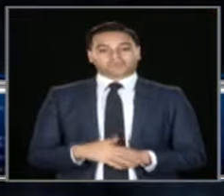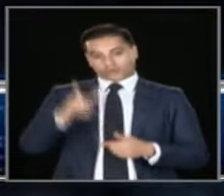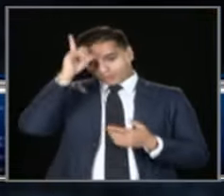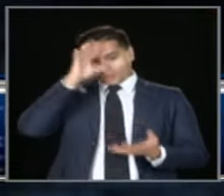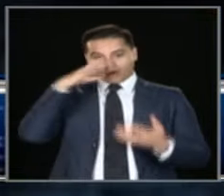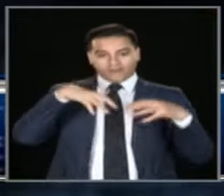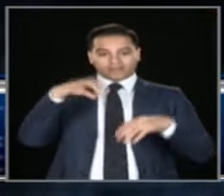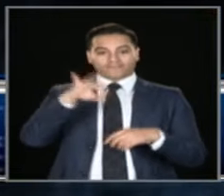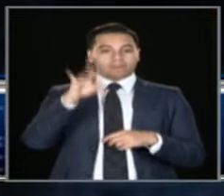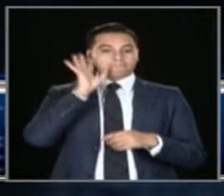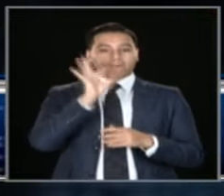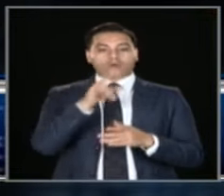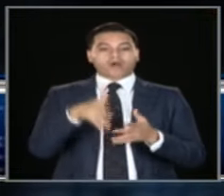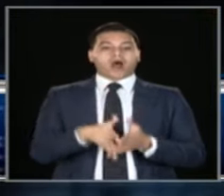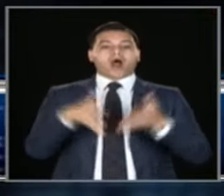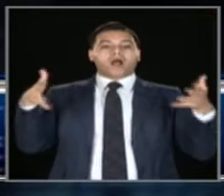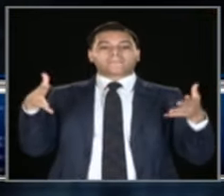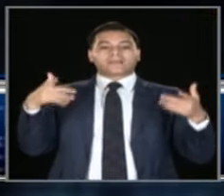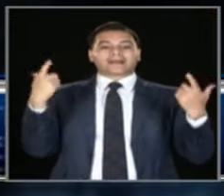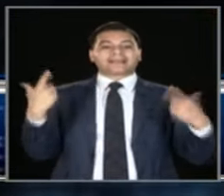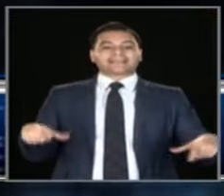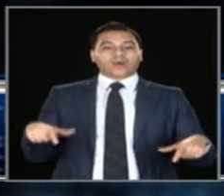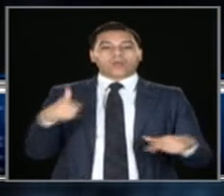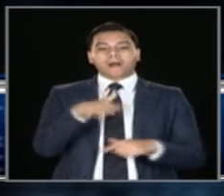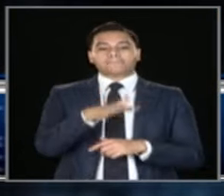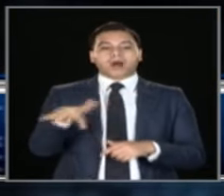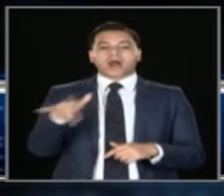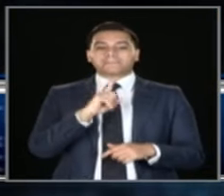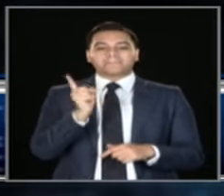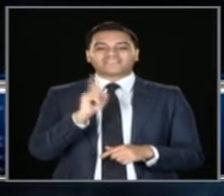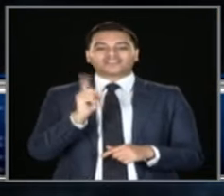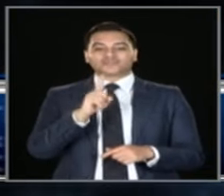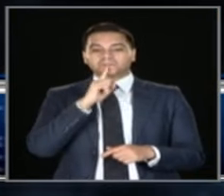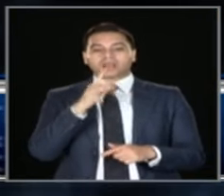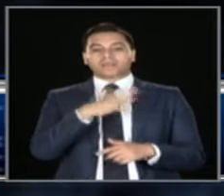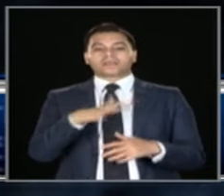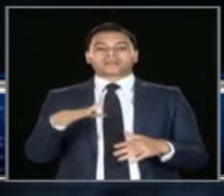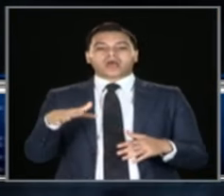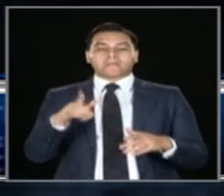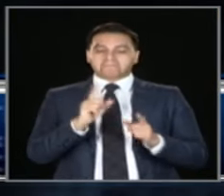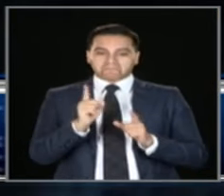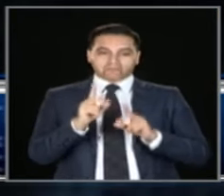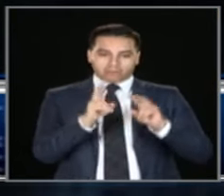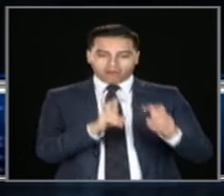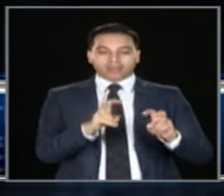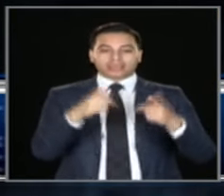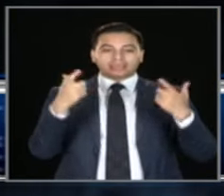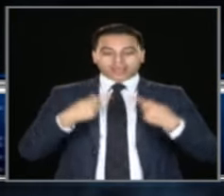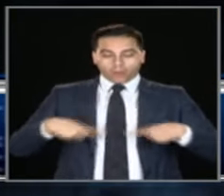جغرافيا، ما هي أكبر دولة غير ساحلية من حيث عدد السكان في قارة إفريقيا عام